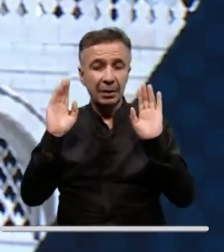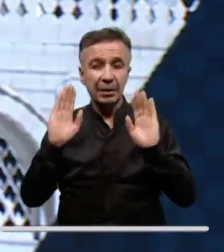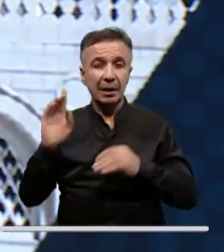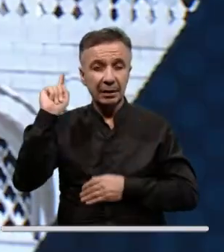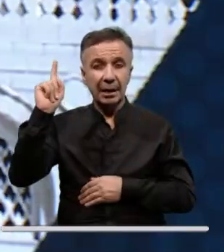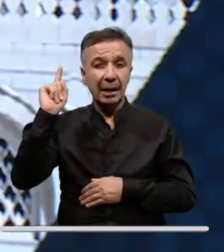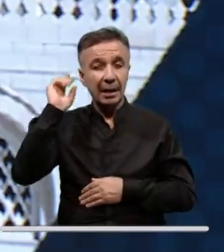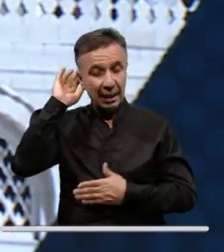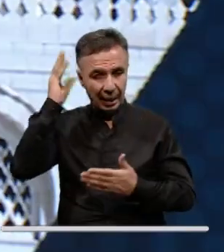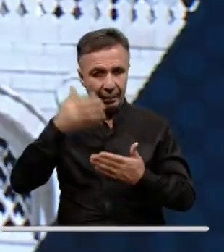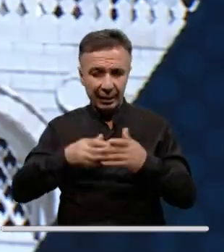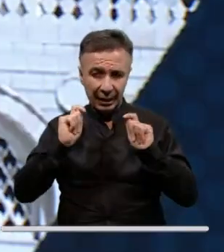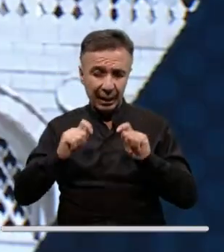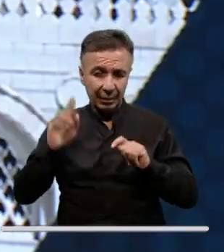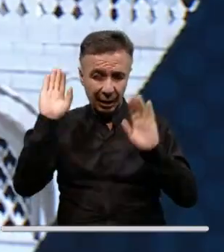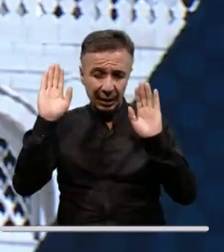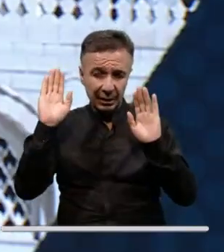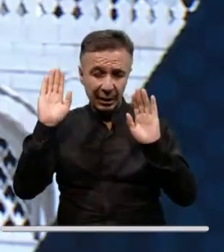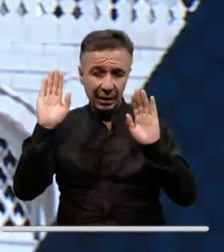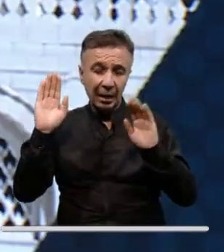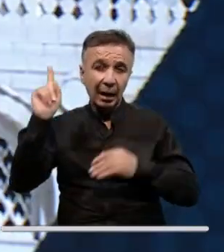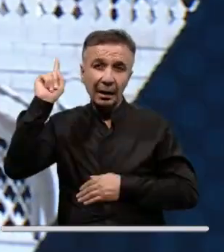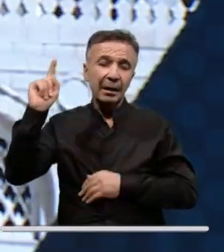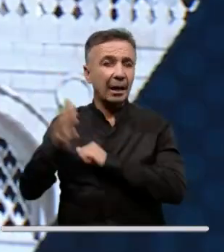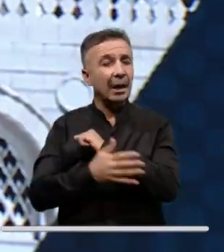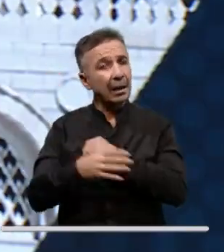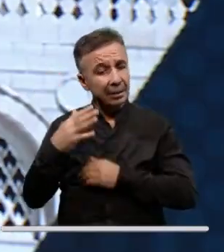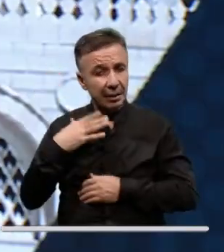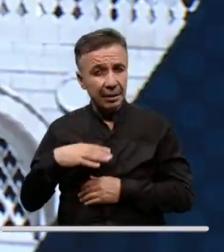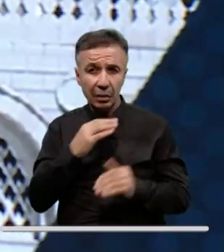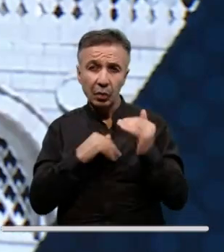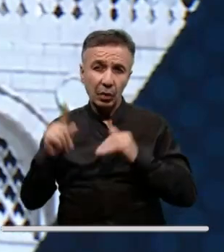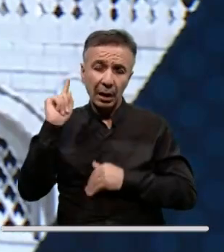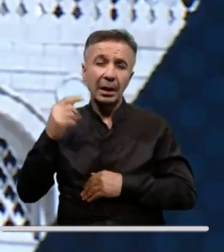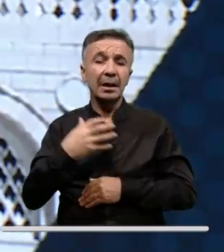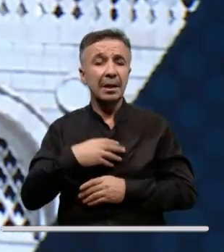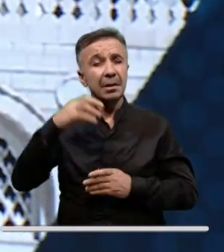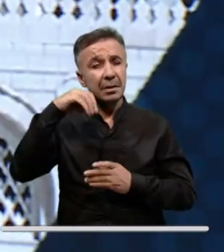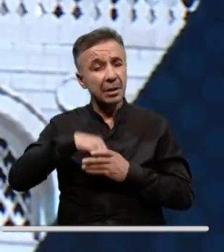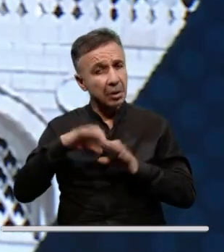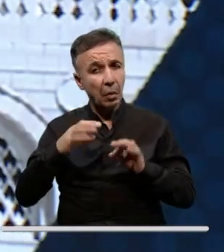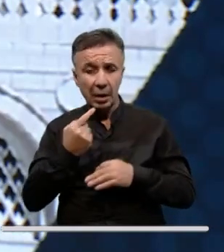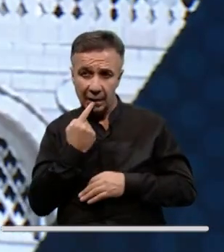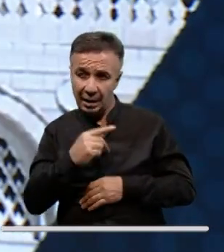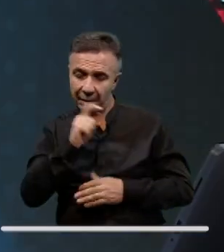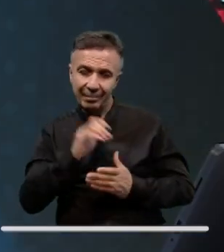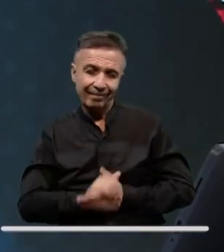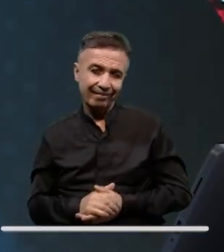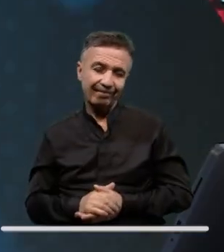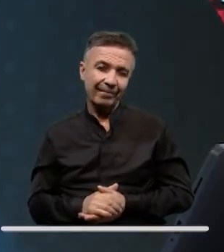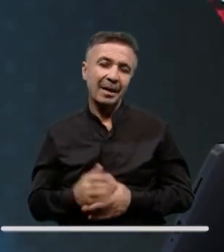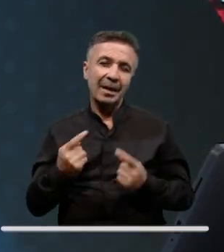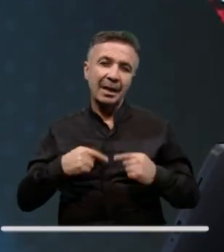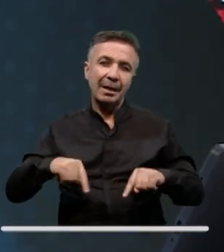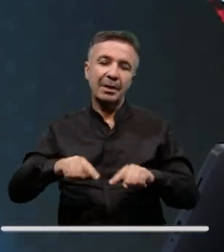ederim Ancak ve ancak senden yardım dilerim şimdi Allahu Teala kendisi için böyle der mi Aslında Maksat bizim böyle dua